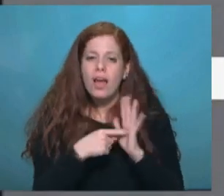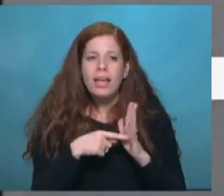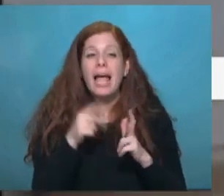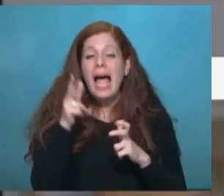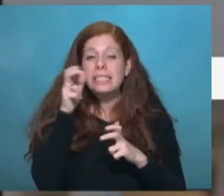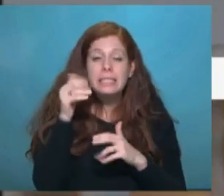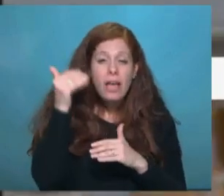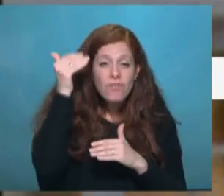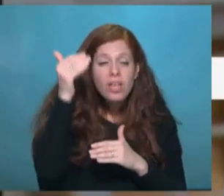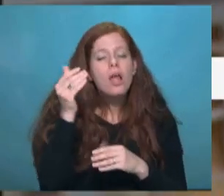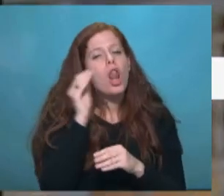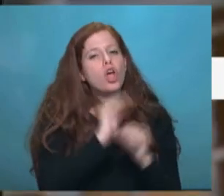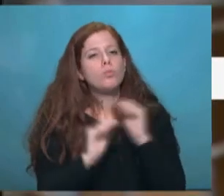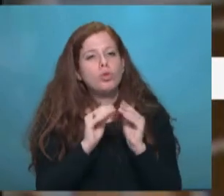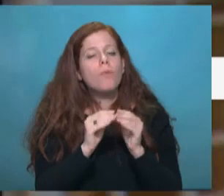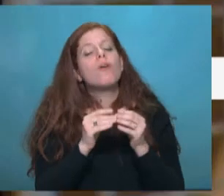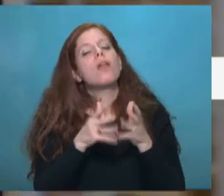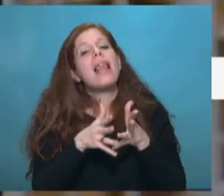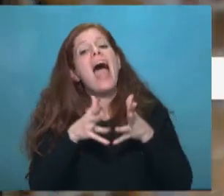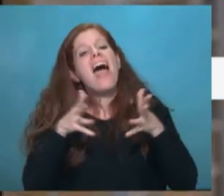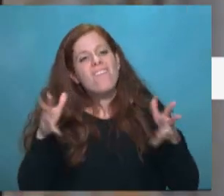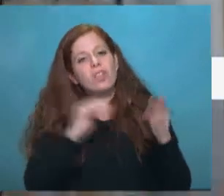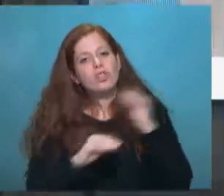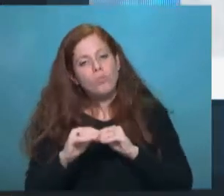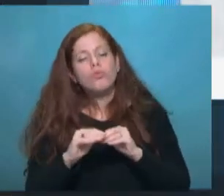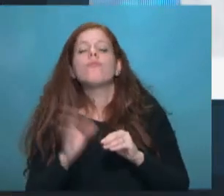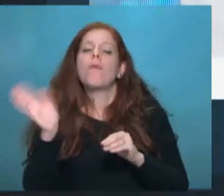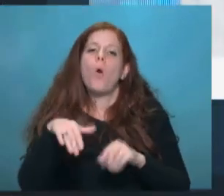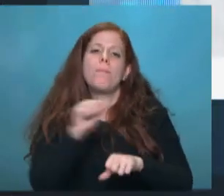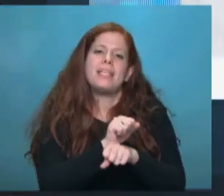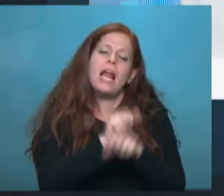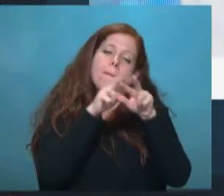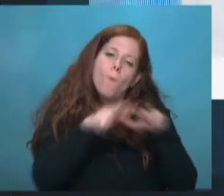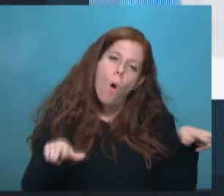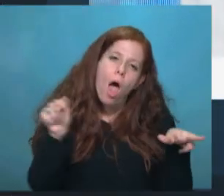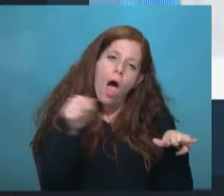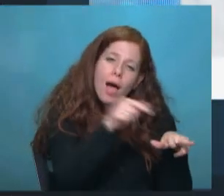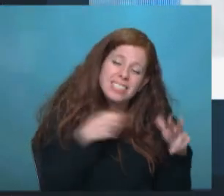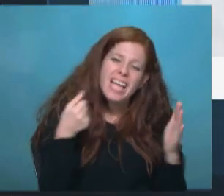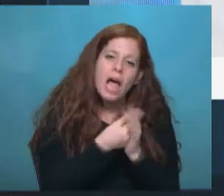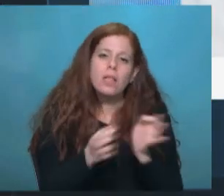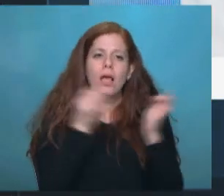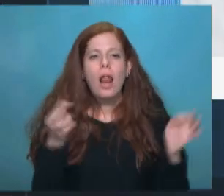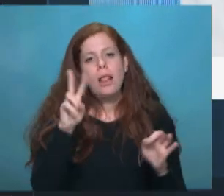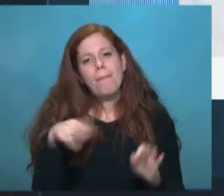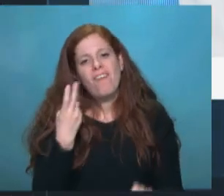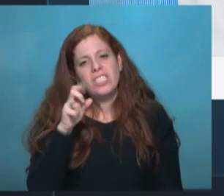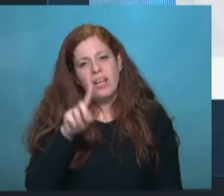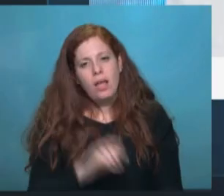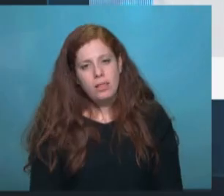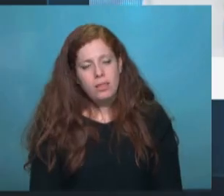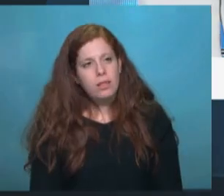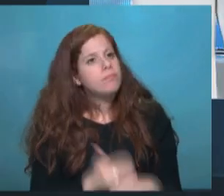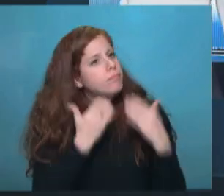לשימוש בה הוא כמובן להרחיב את השימוש בה ולשלב אותה בבתי כלא בכל הארץ עד תחילת 2021. תודה